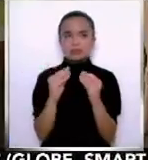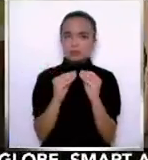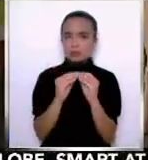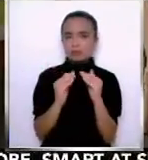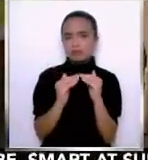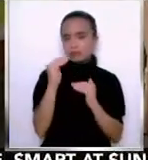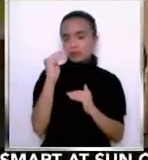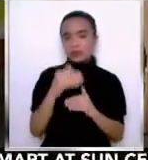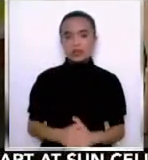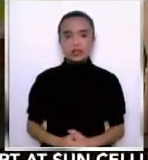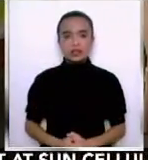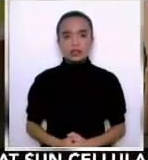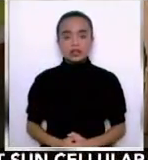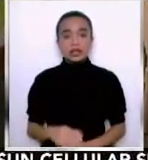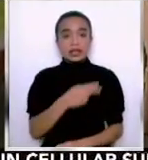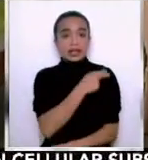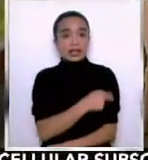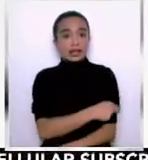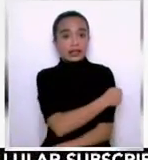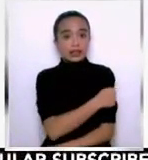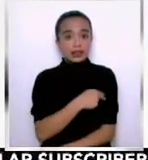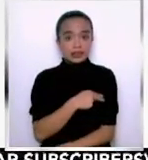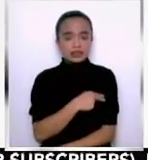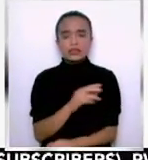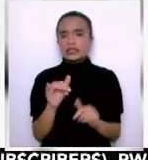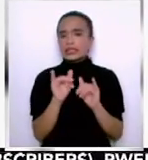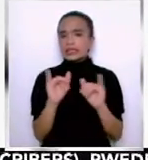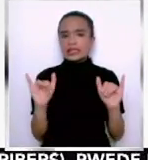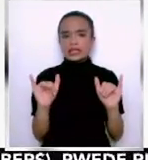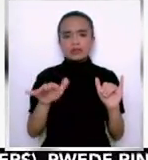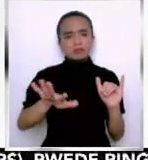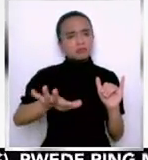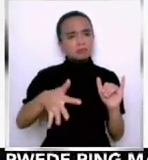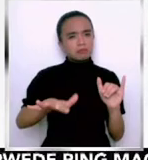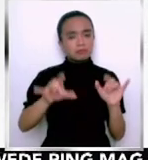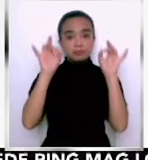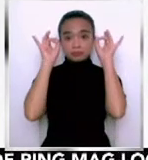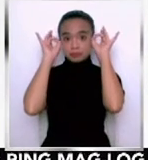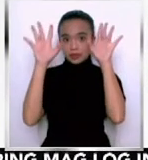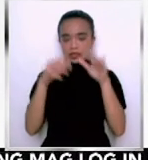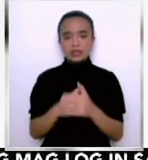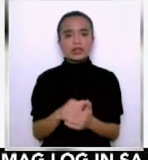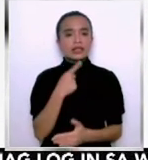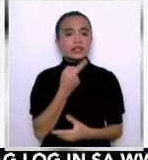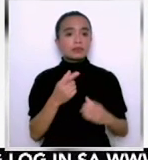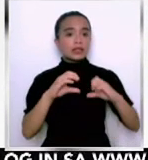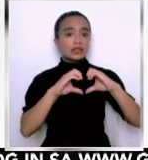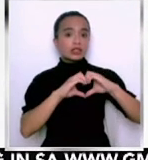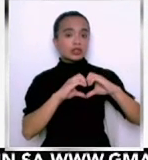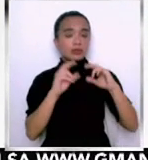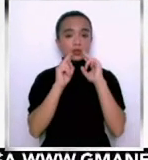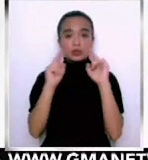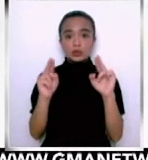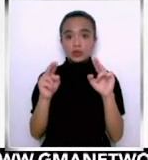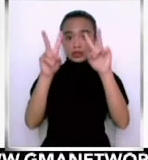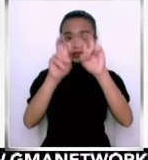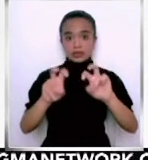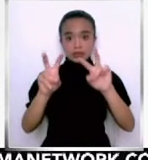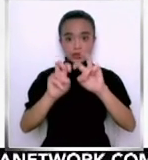daw ang healthcare utilization rate. Sa pag-aaral ng GMA News Research, sa data ng DOH, umakyat